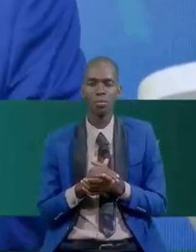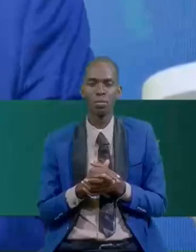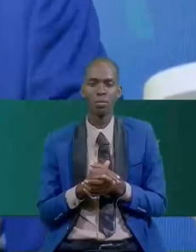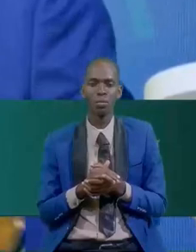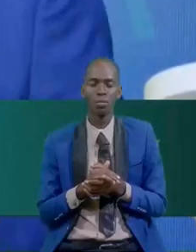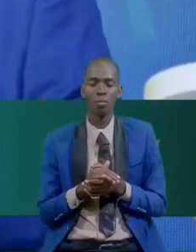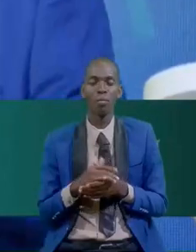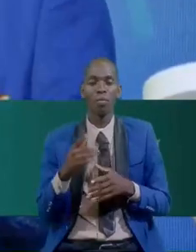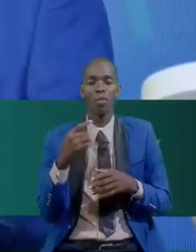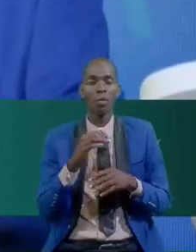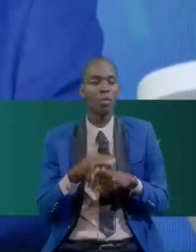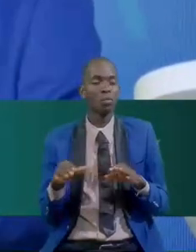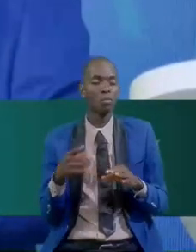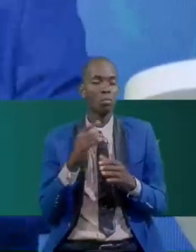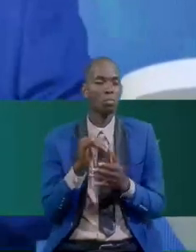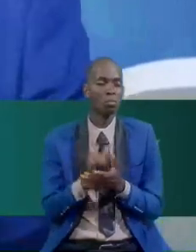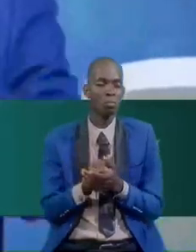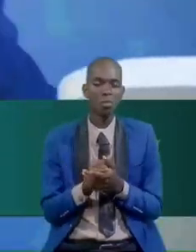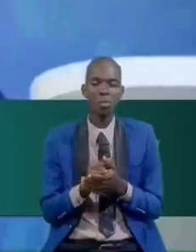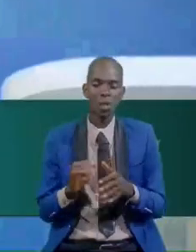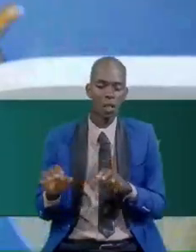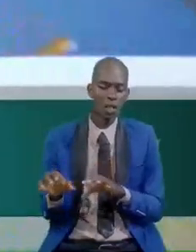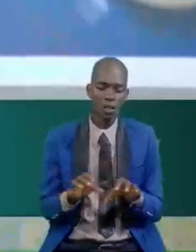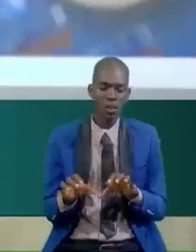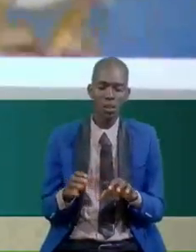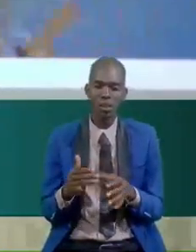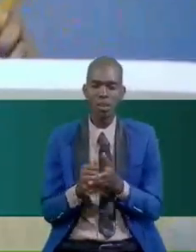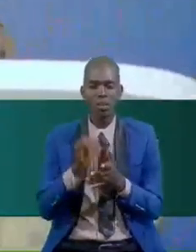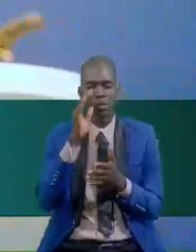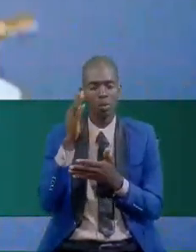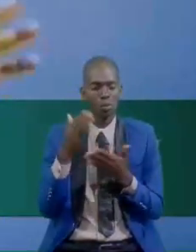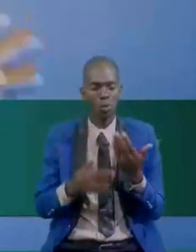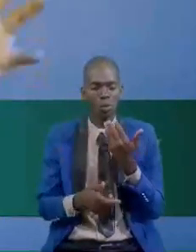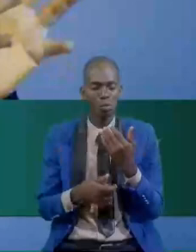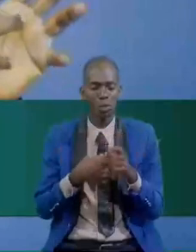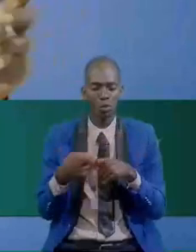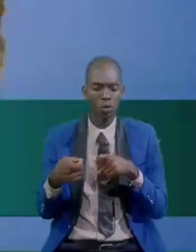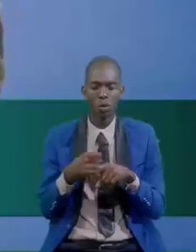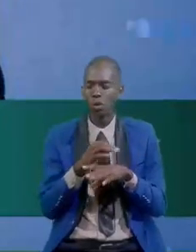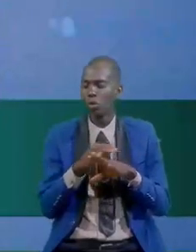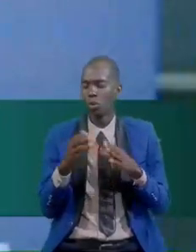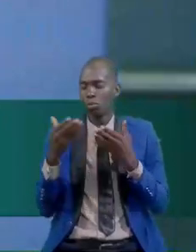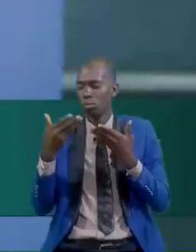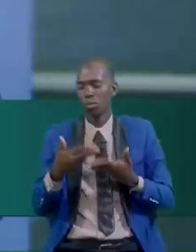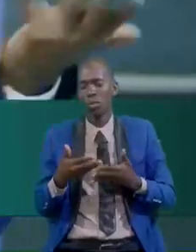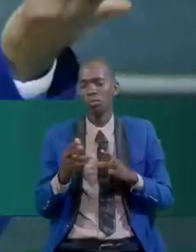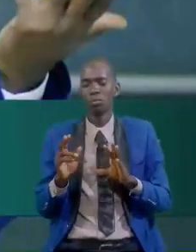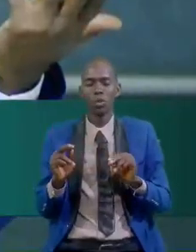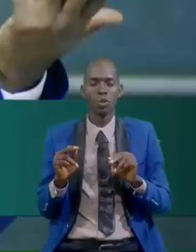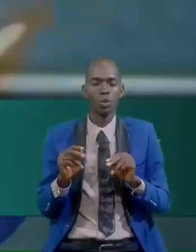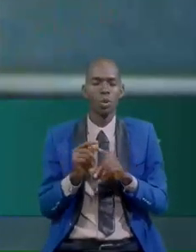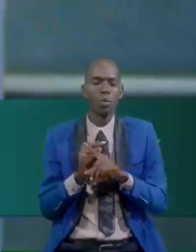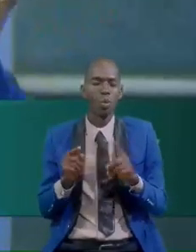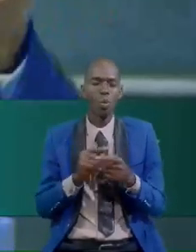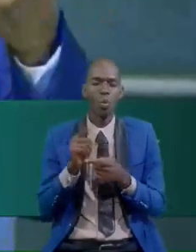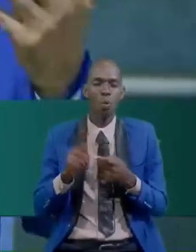Activités qui vont apporter la persécution jamais. Ne prie pas comme ça. Mais lorsque le fardeau devient